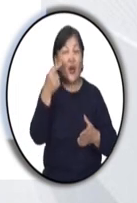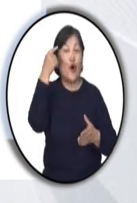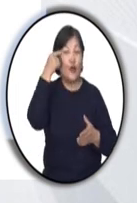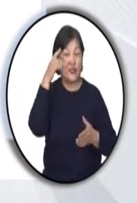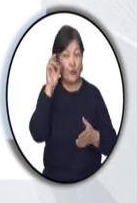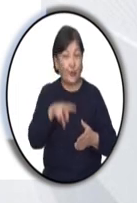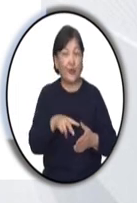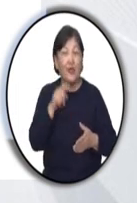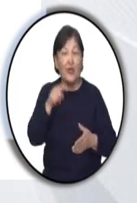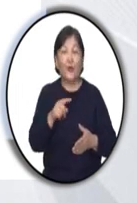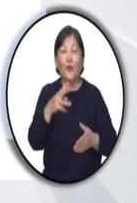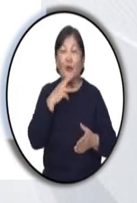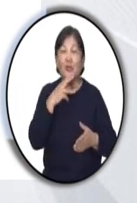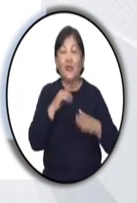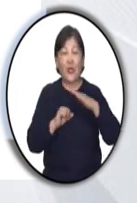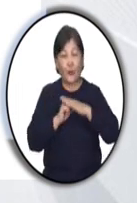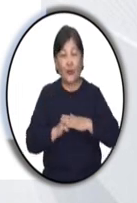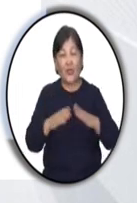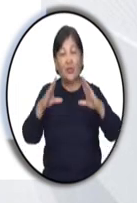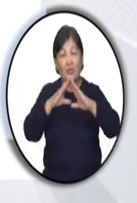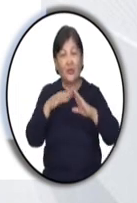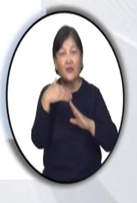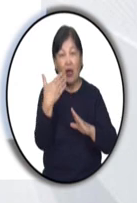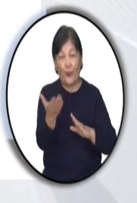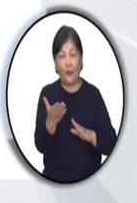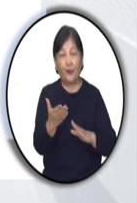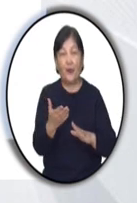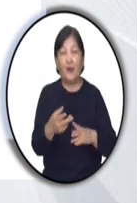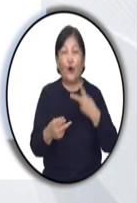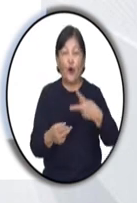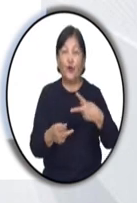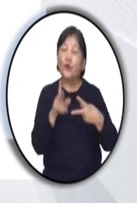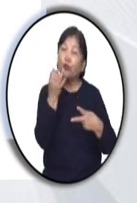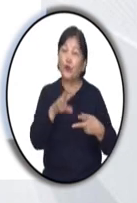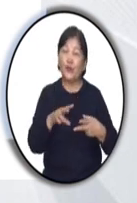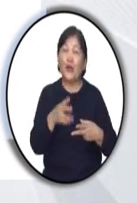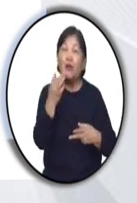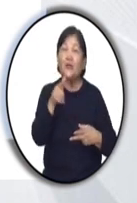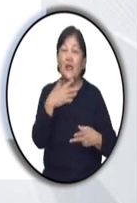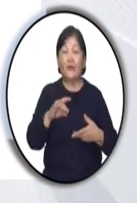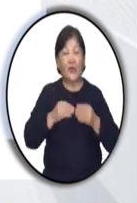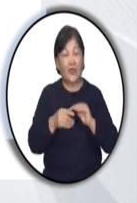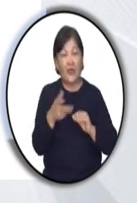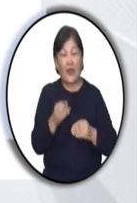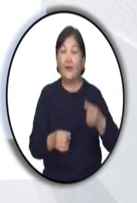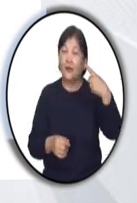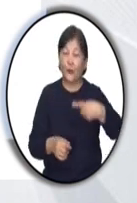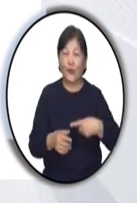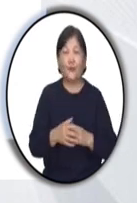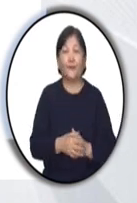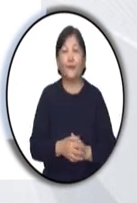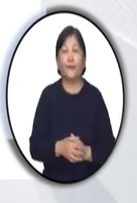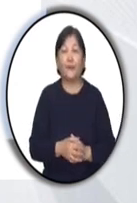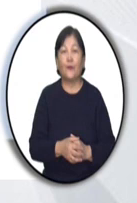хичээлийн агуулгыг сайн одоо ойлгосон бол энэ мэдлэг мэдээлэл дээр тулгуурлаад гэрийн даалгавраа та нар дараа хоёр даалгаврыг